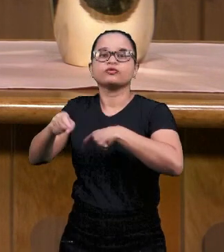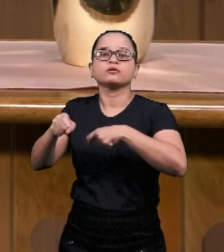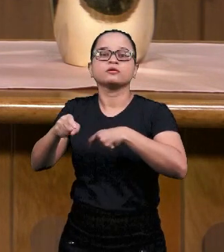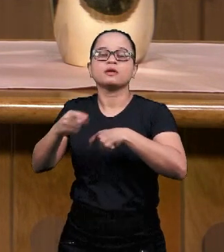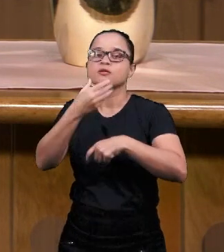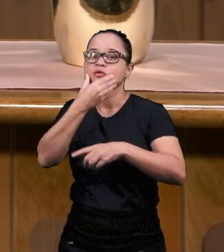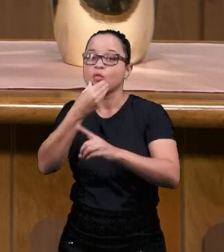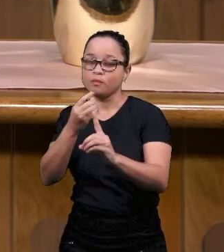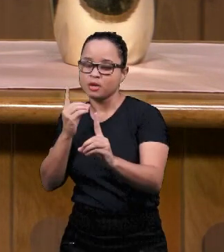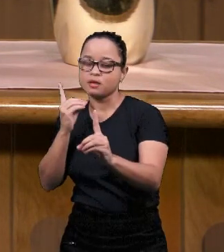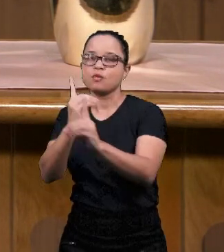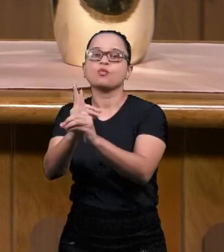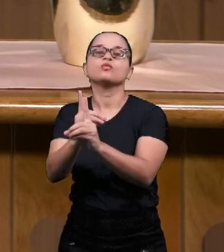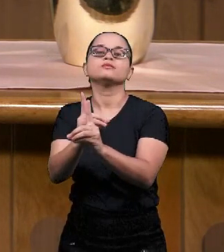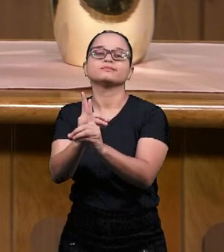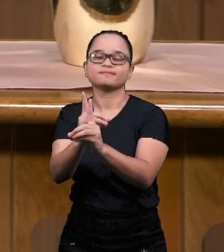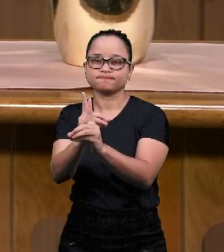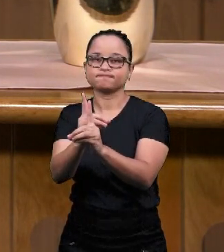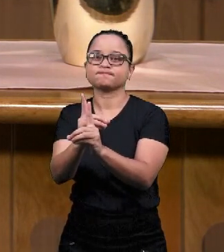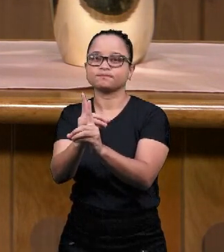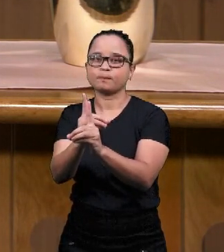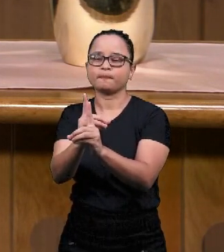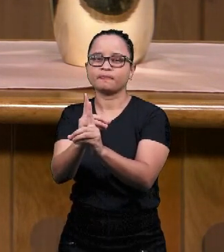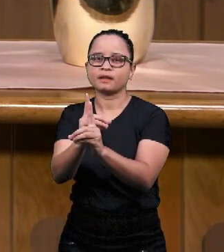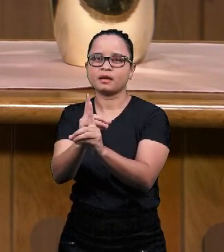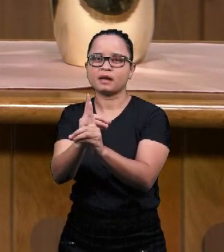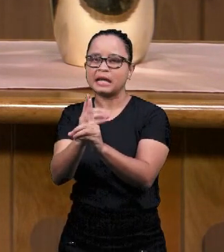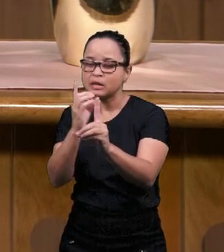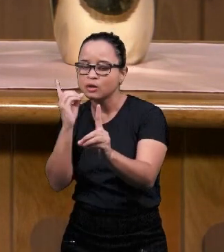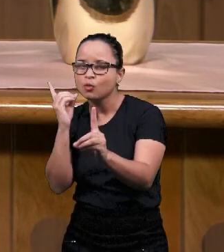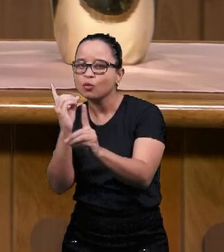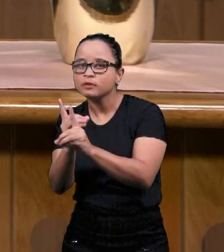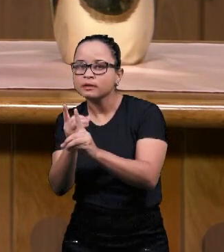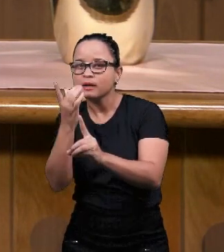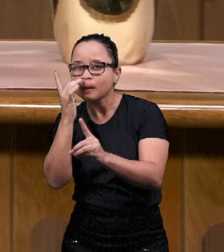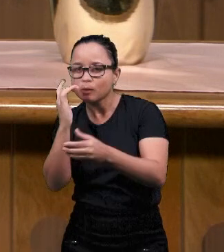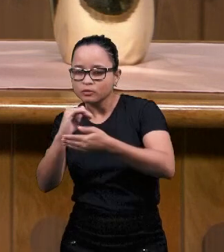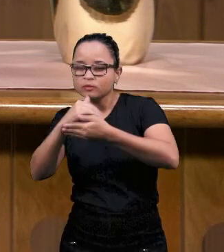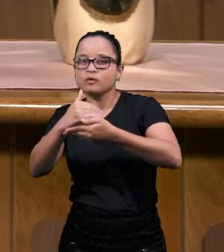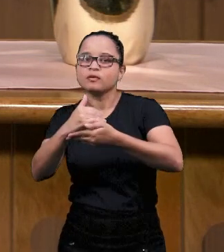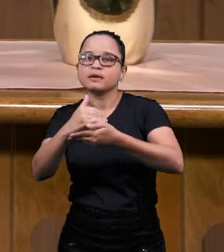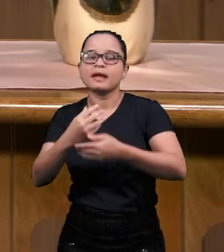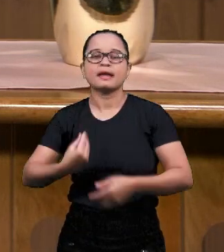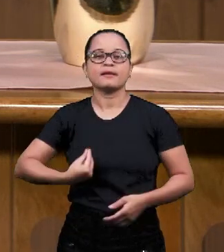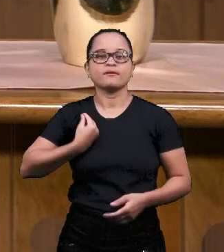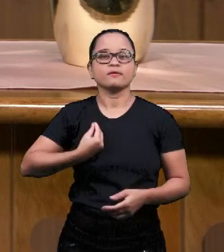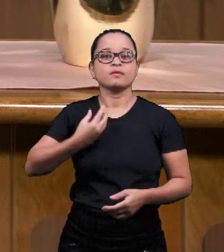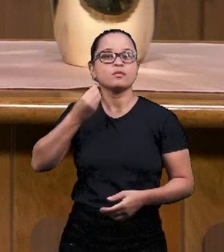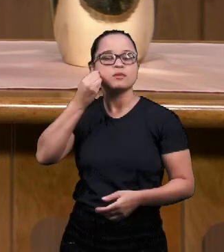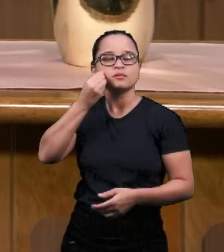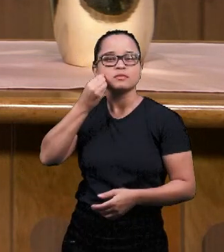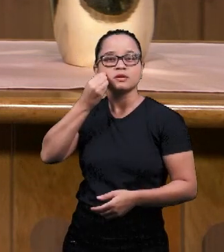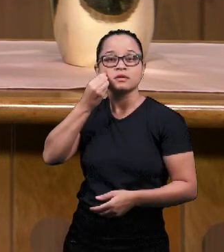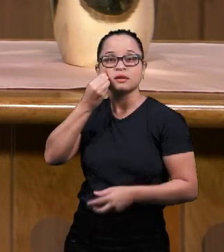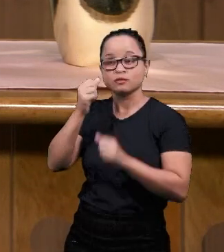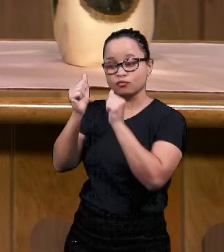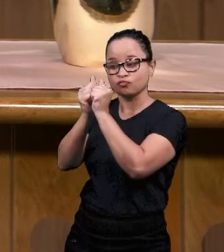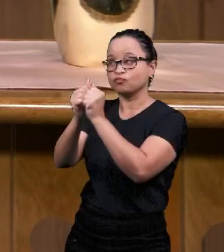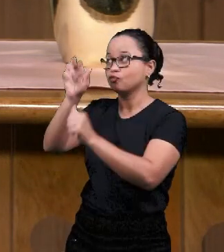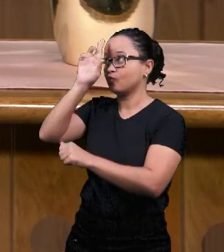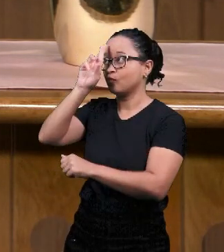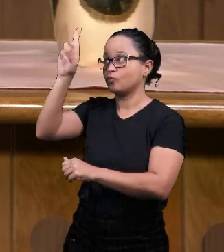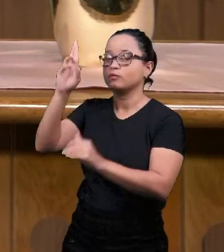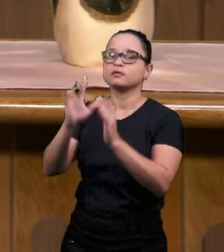на поле, человек этот нашел. Найти сокровище, возлюбленное, это жить опытом,